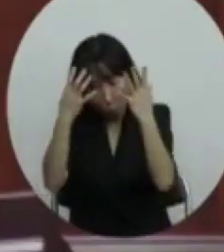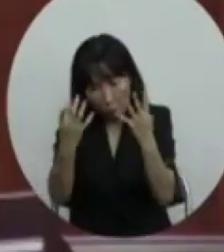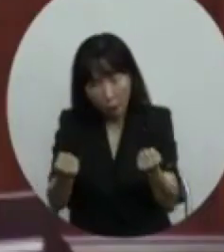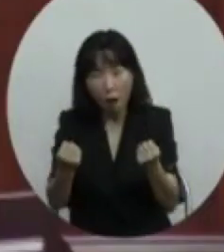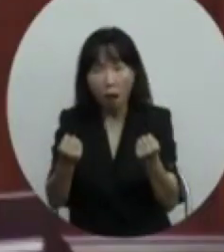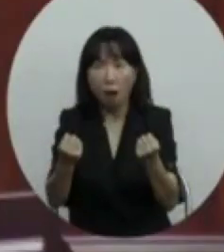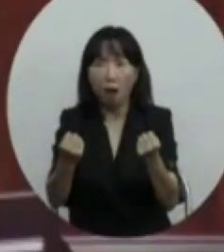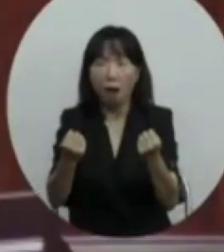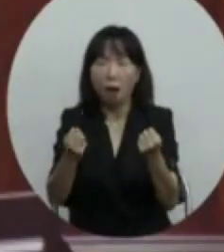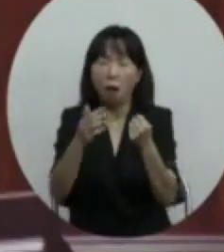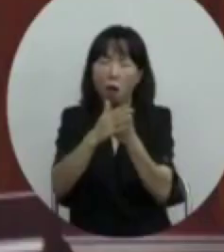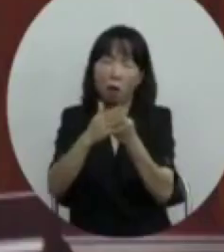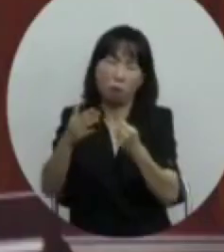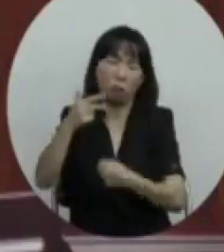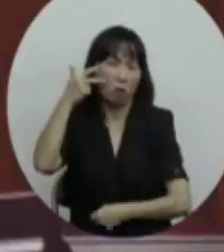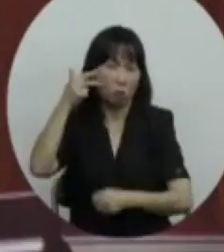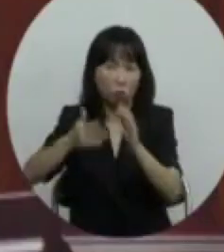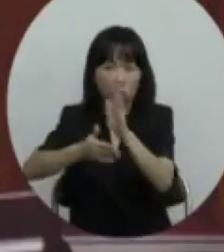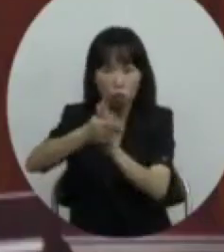따라 여주시는